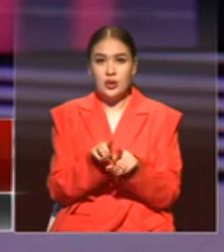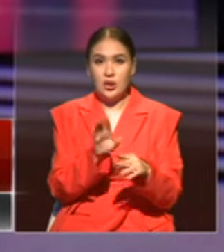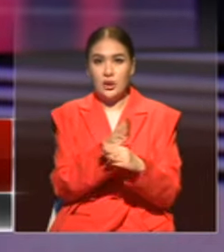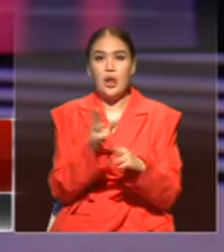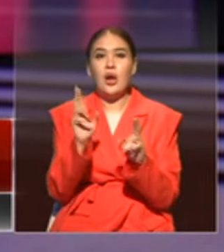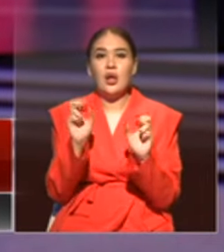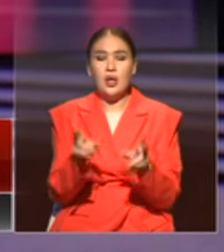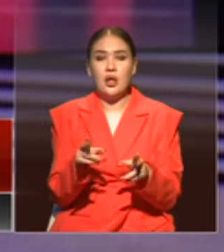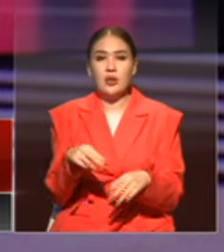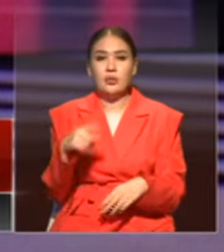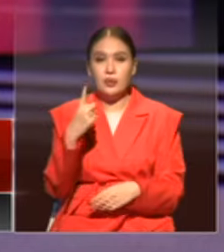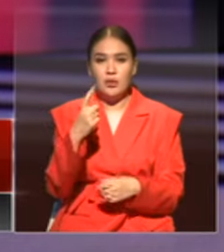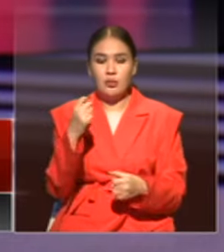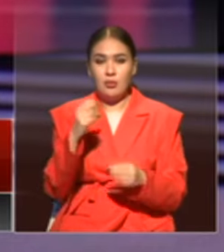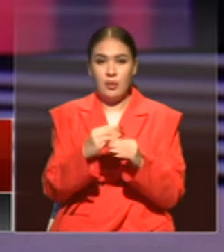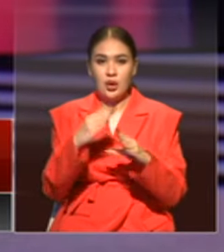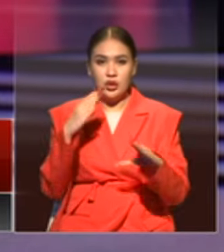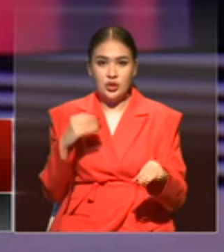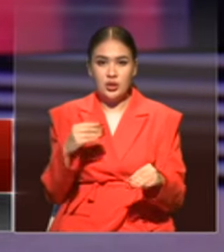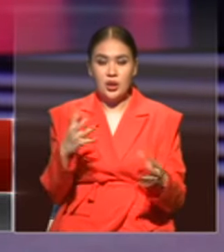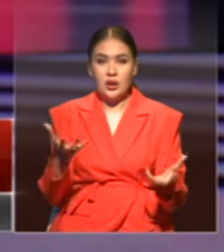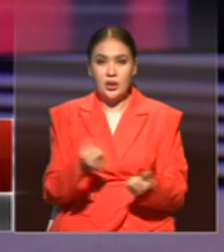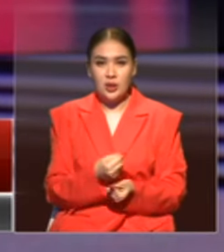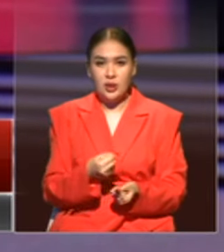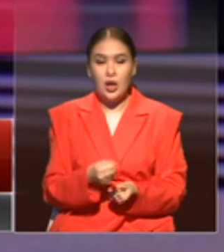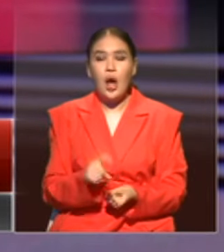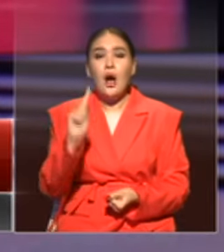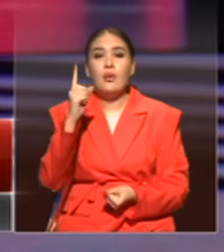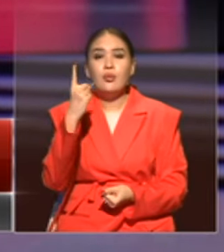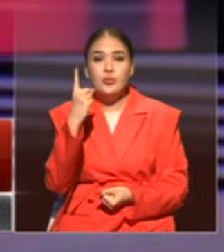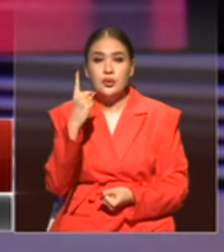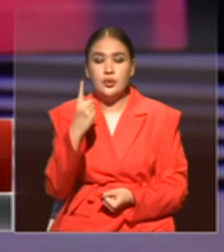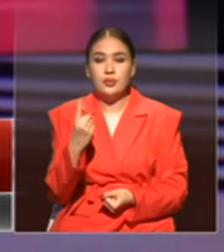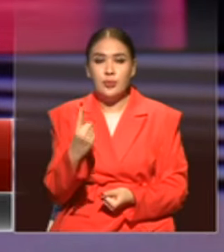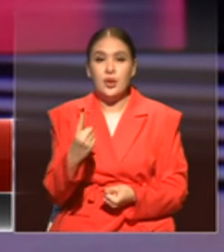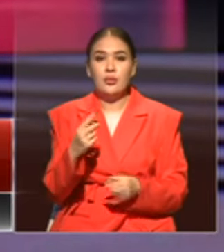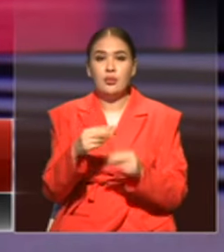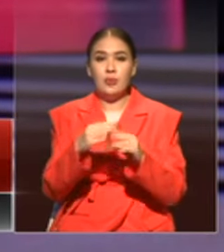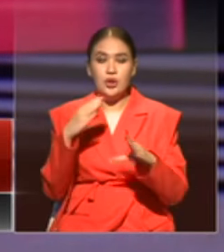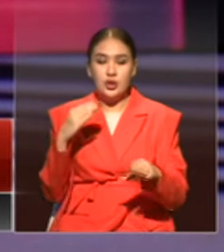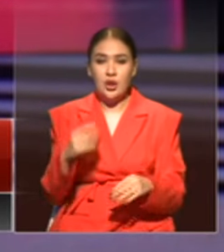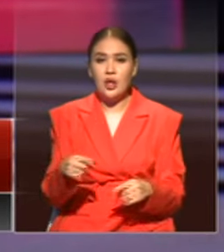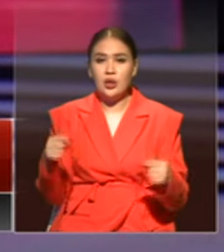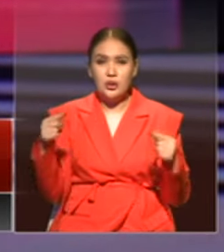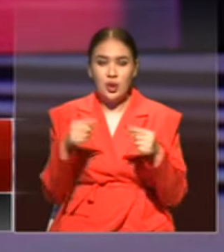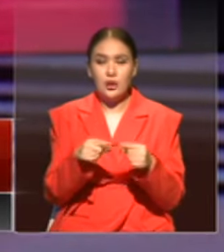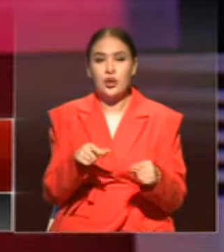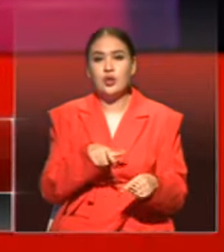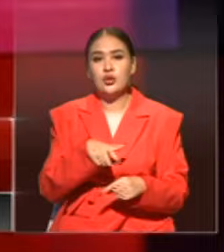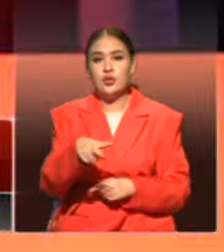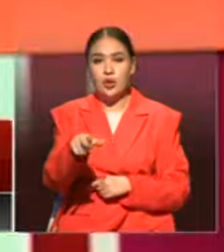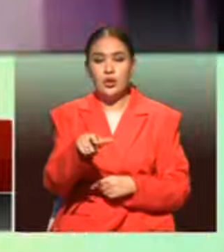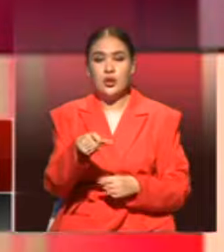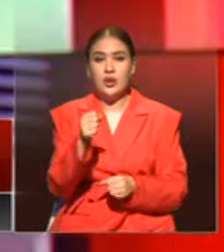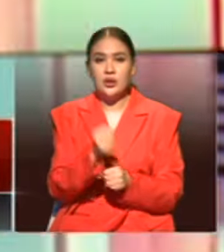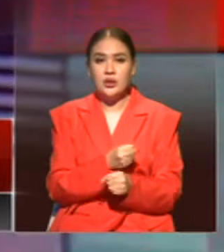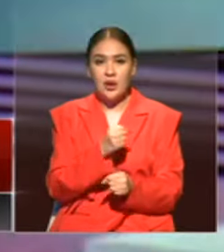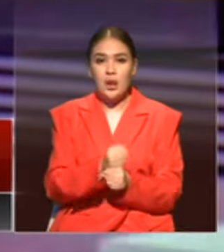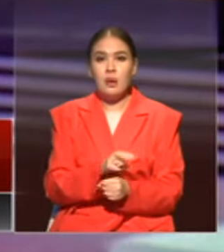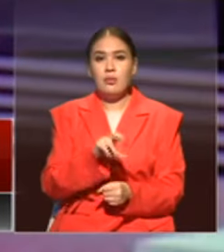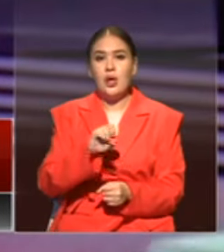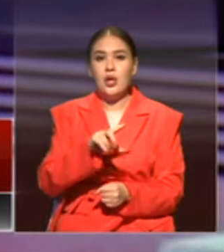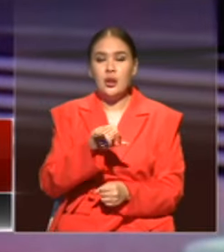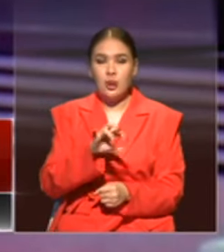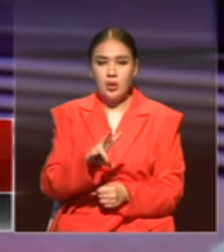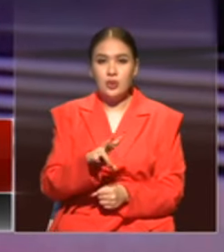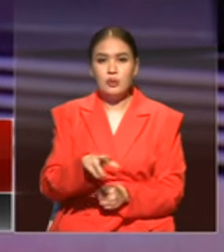оның бәрі бір машинеге кететінін білесіз. Енді ол неге бір машинеге сала алады? Өйткені бұл айтып отырмын ғой, нақты жолға қойылмаған, алып келетін жаңа полигондарда